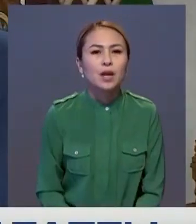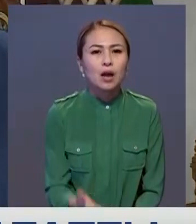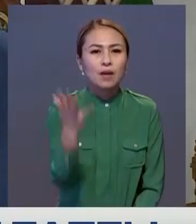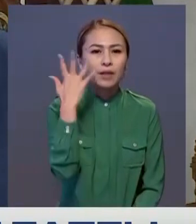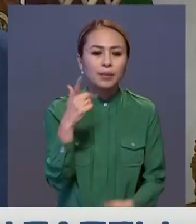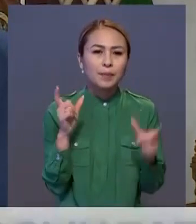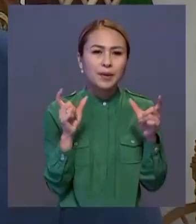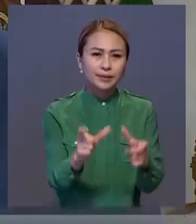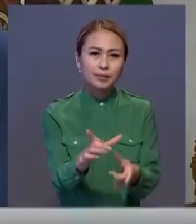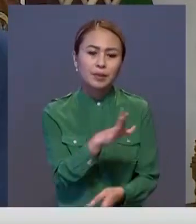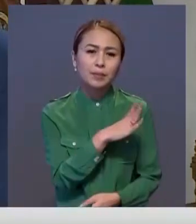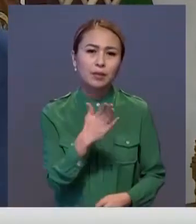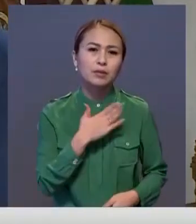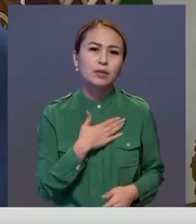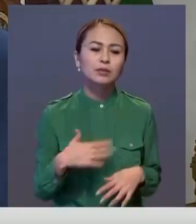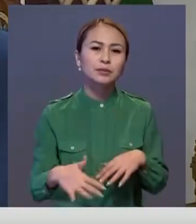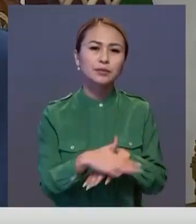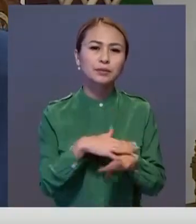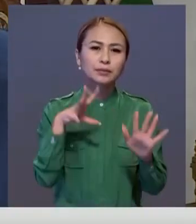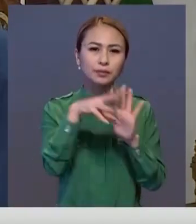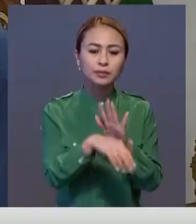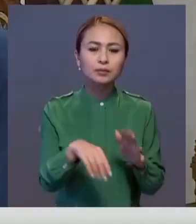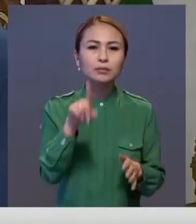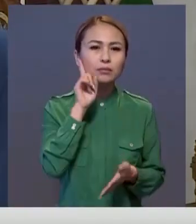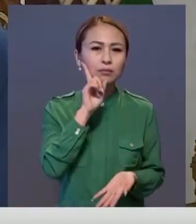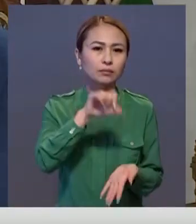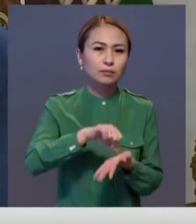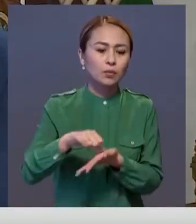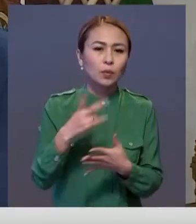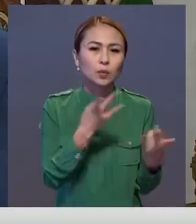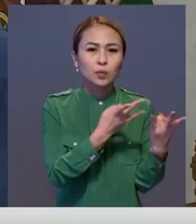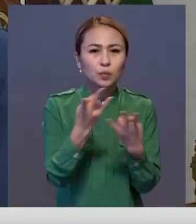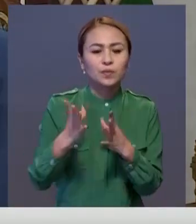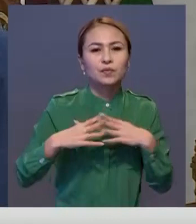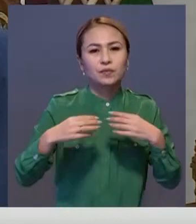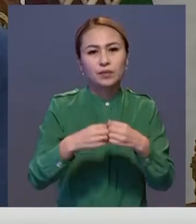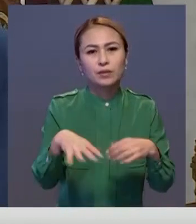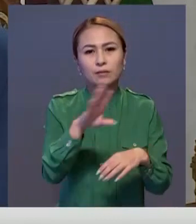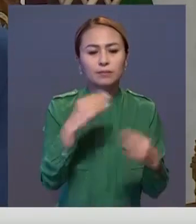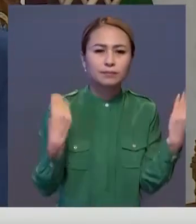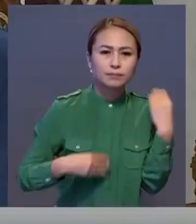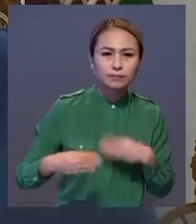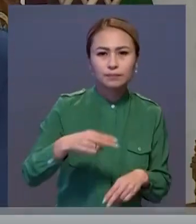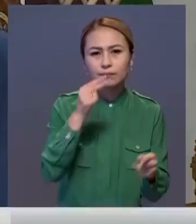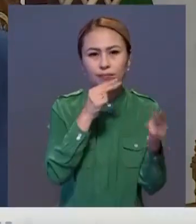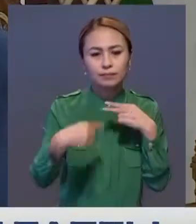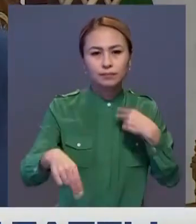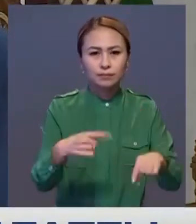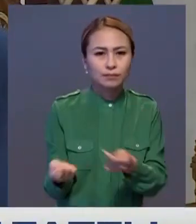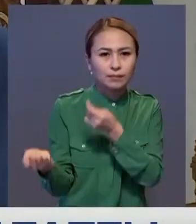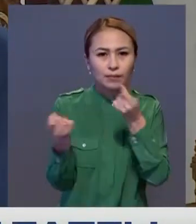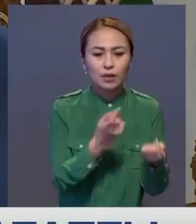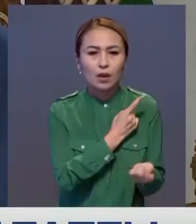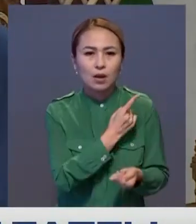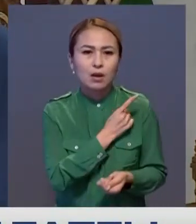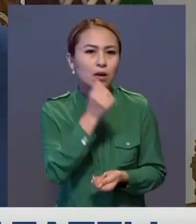Пандемия басталғанда біз еріктілер қозғалысына қосылдық. Мұқтаж жандарға азық-түлік, киім-кешек алып барамыз. Қалада жер үйде жалғыз